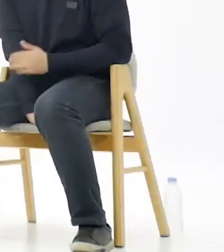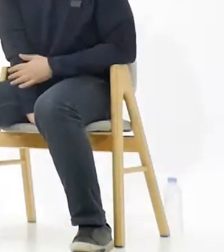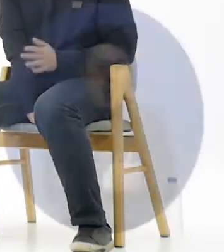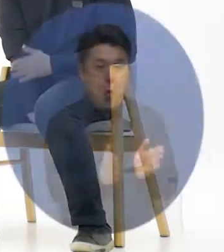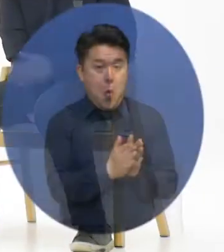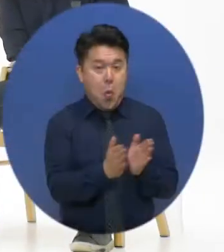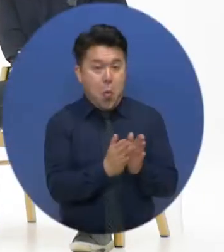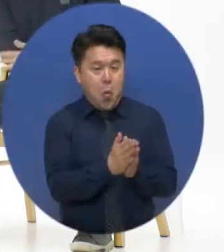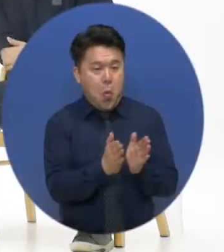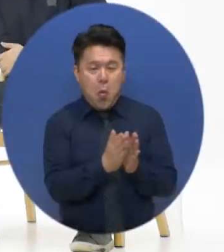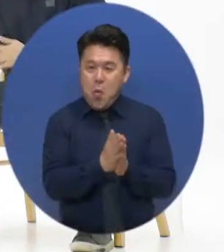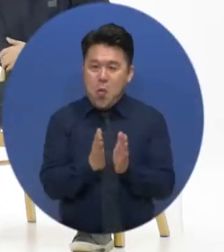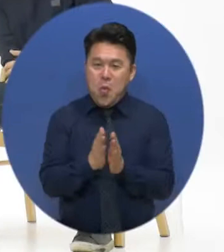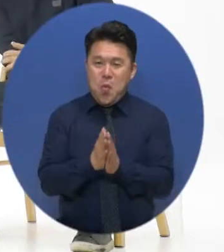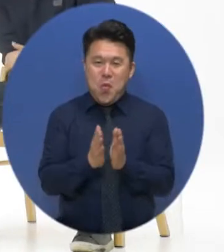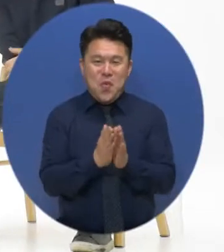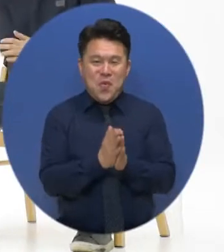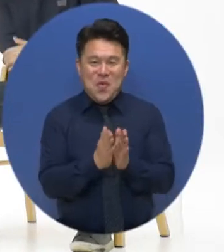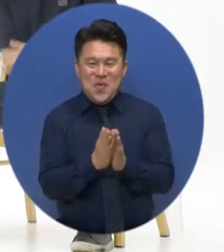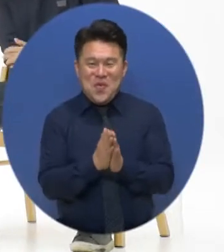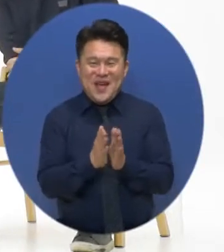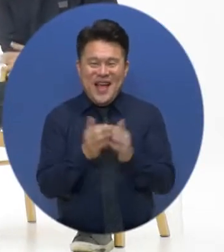와.